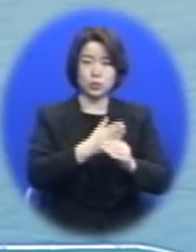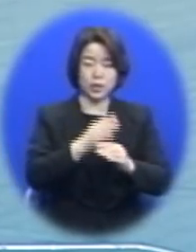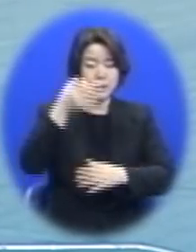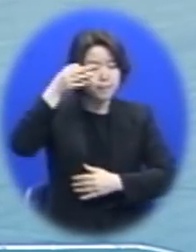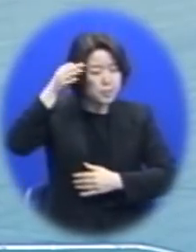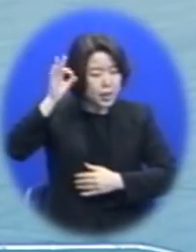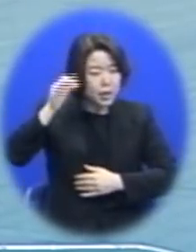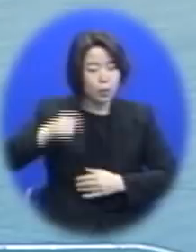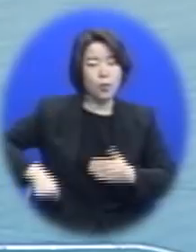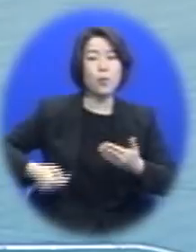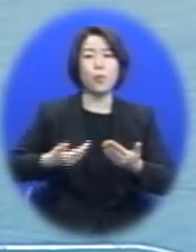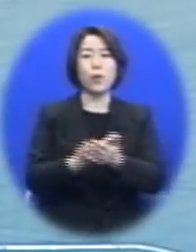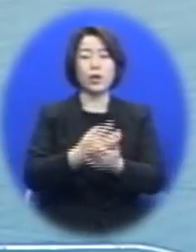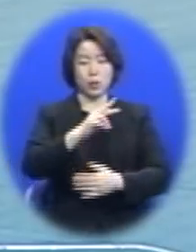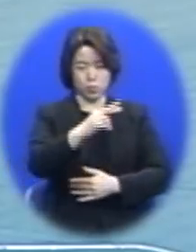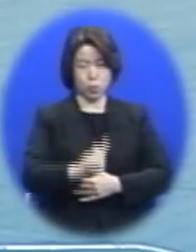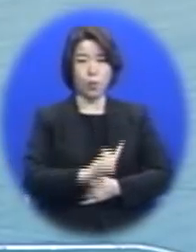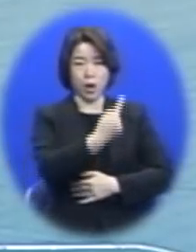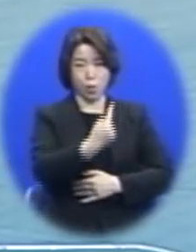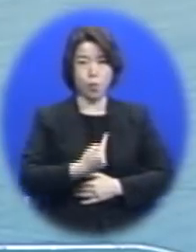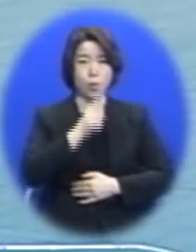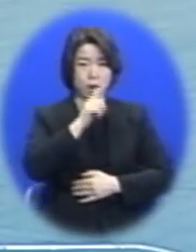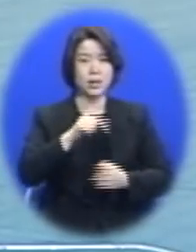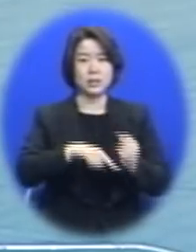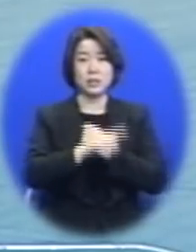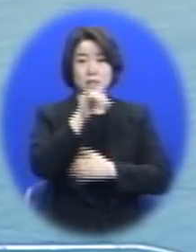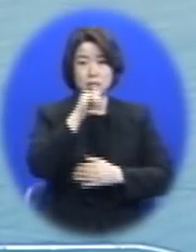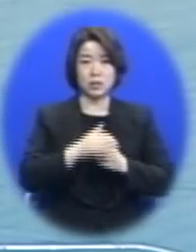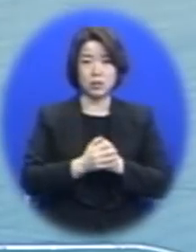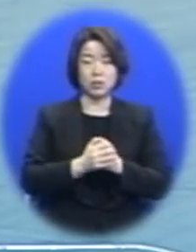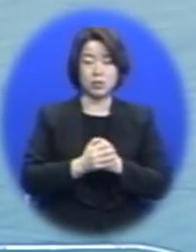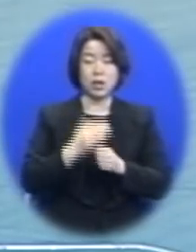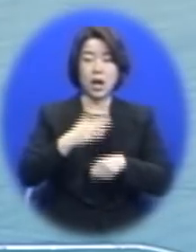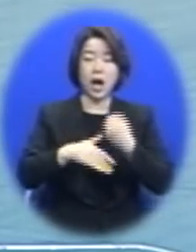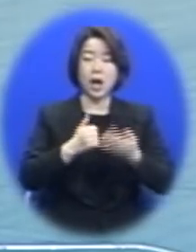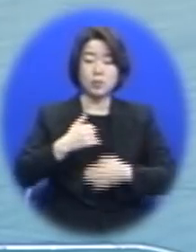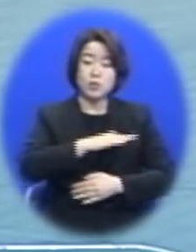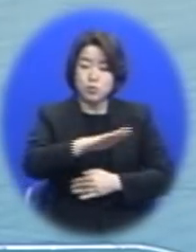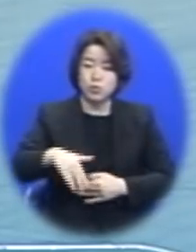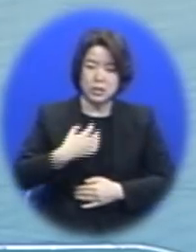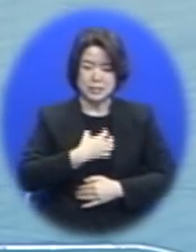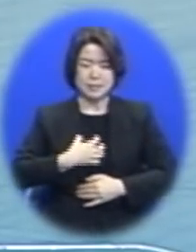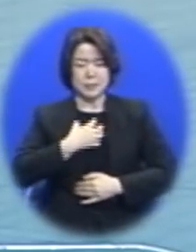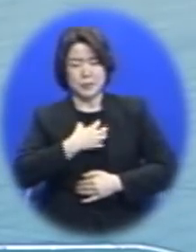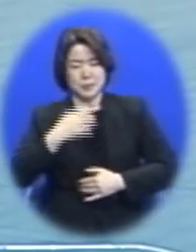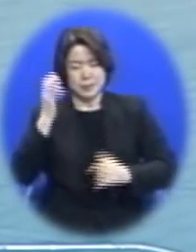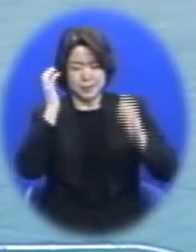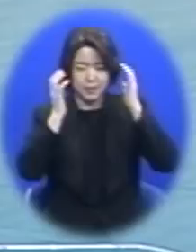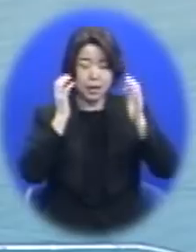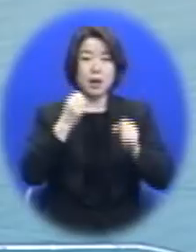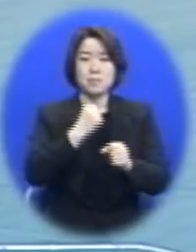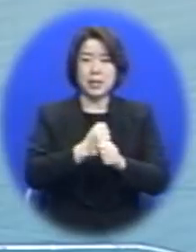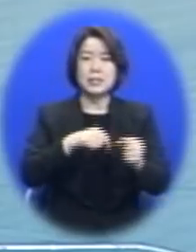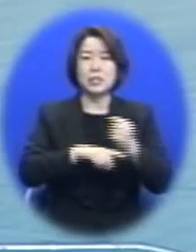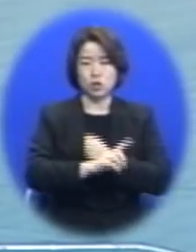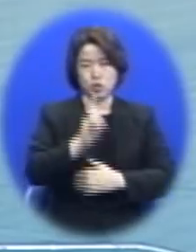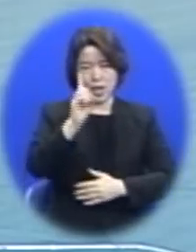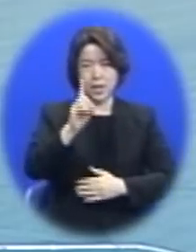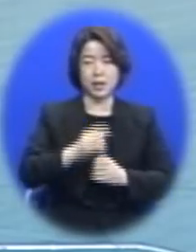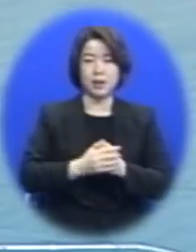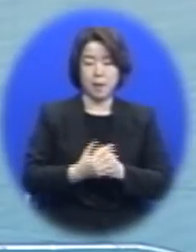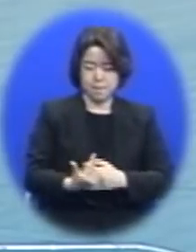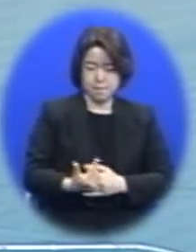오라는 거예요 하나님이 우리를 괴롭게 하신 다면 이유는 하나밖에 없습니다 빨리 죄를 깨닫고